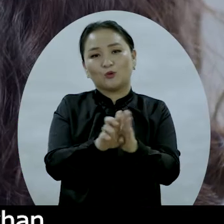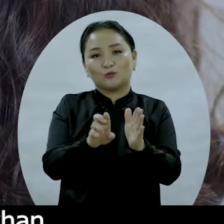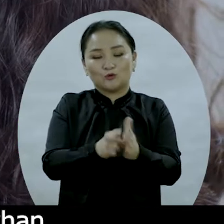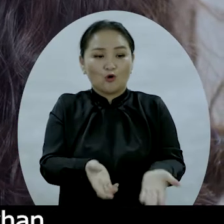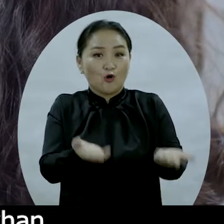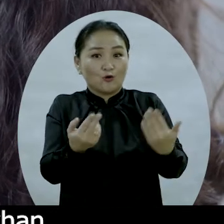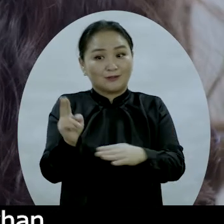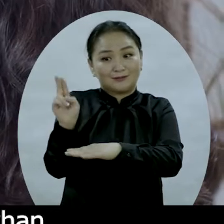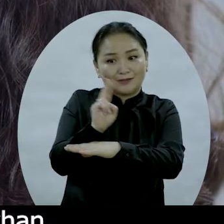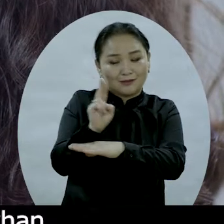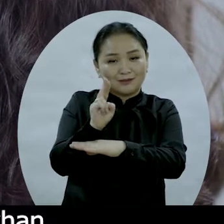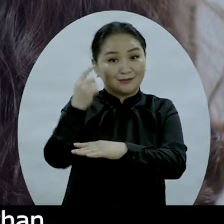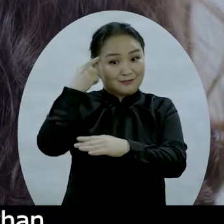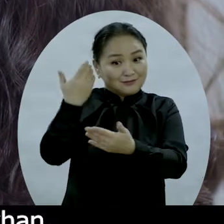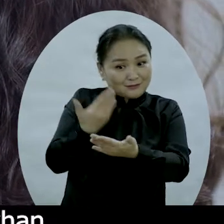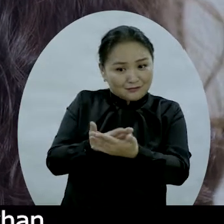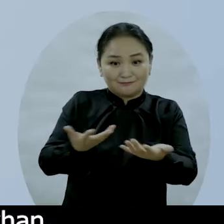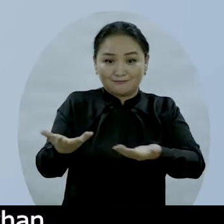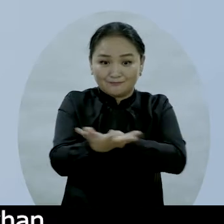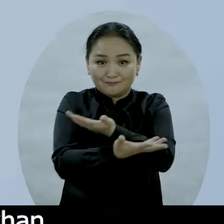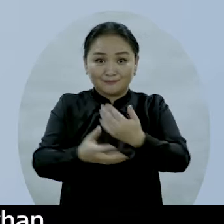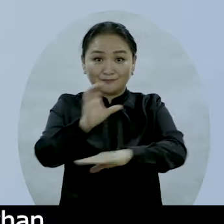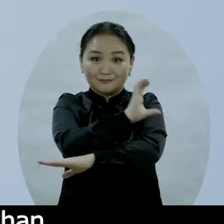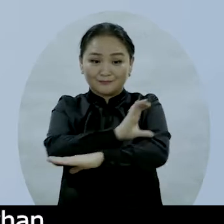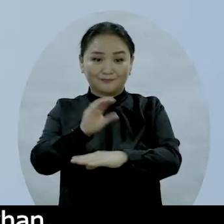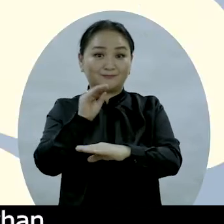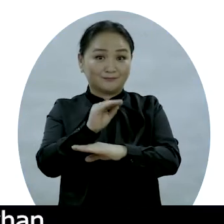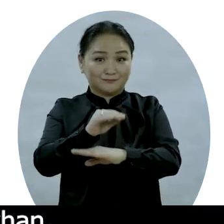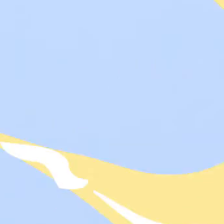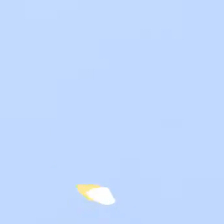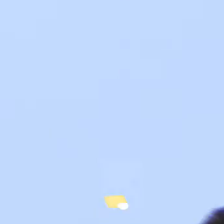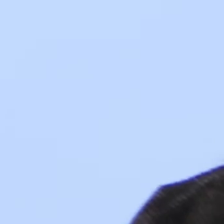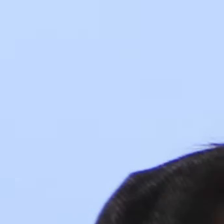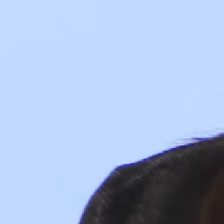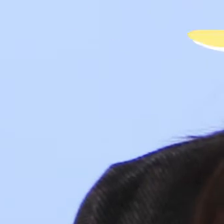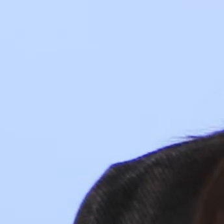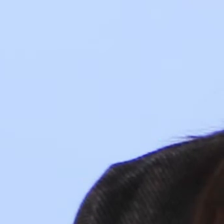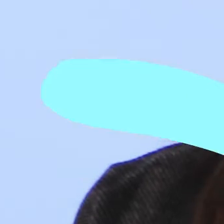үед энгийн дадал үйлслүүдийг санал болгож сургалтаар дамжуулан олгож байна.